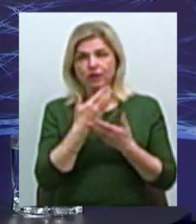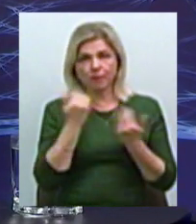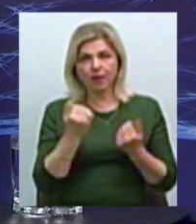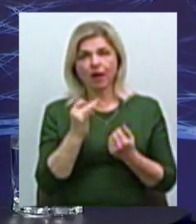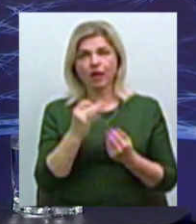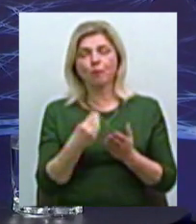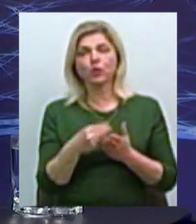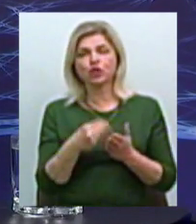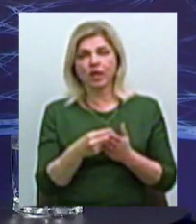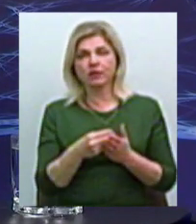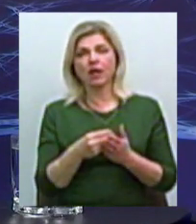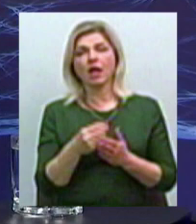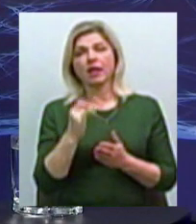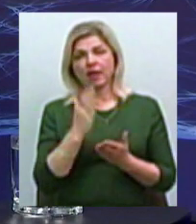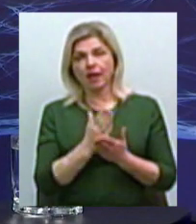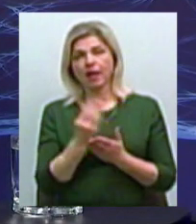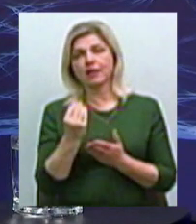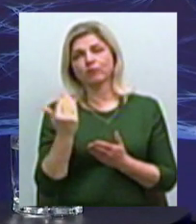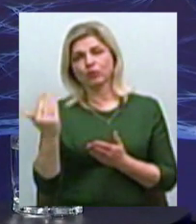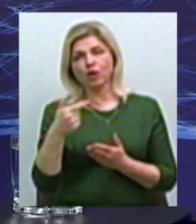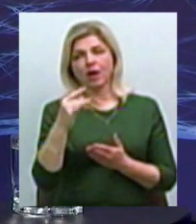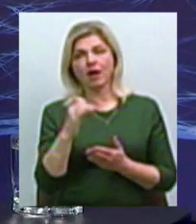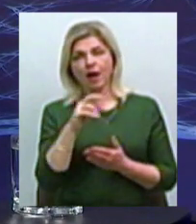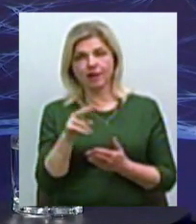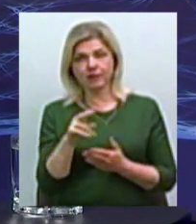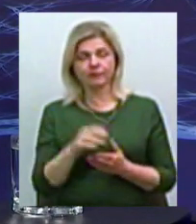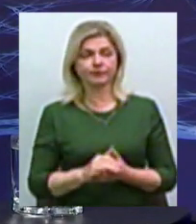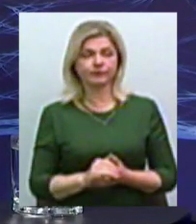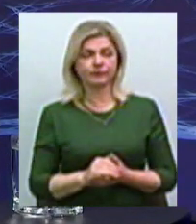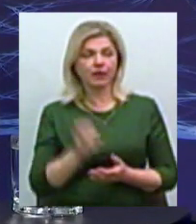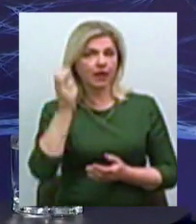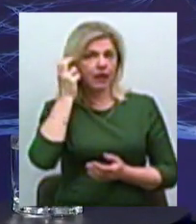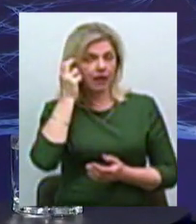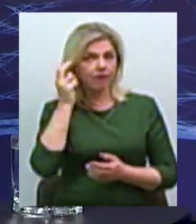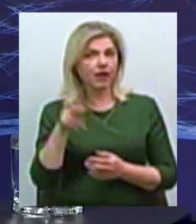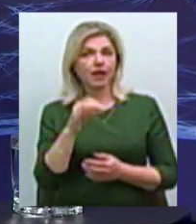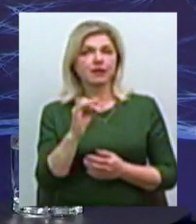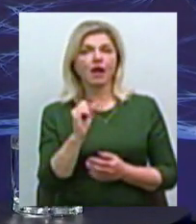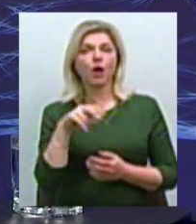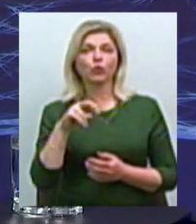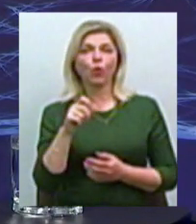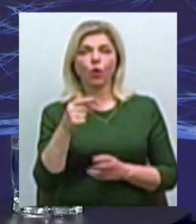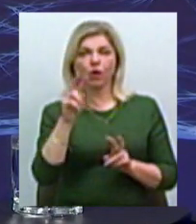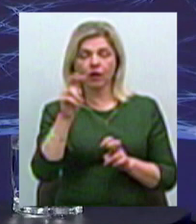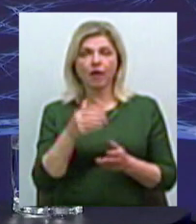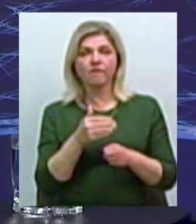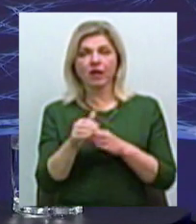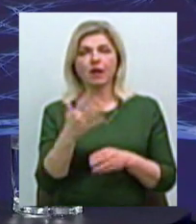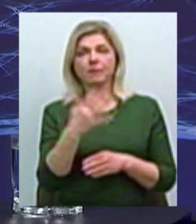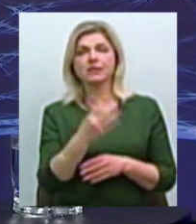бюджетних коштів, у нас є і грантовські кошти. Це, як вже говорилося в сюжеті, це київський діалог, який виділив близько 50